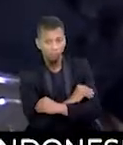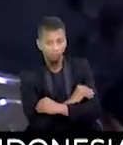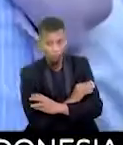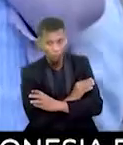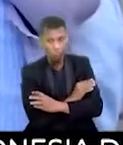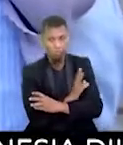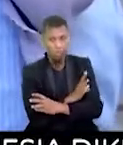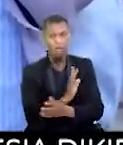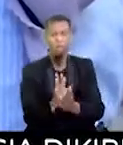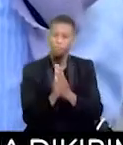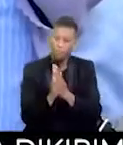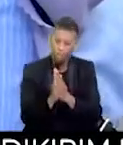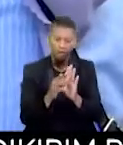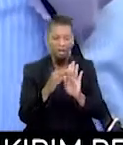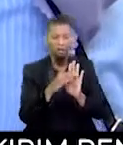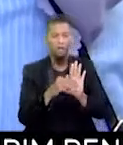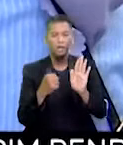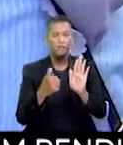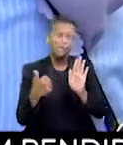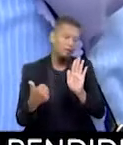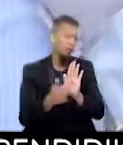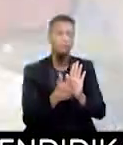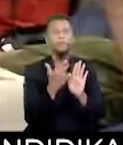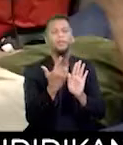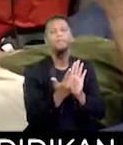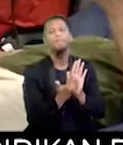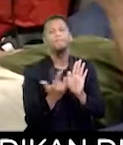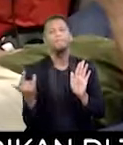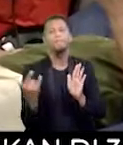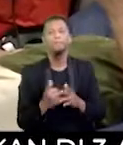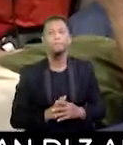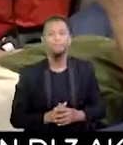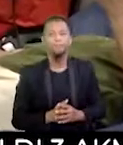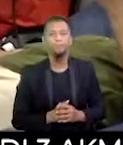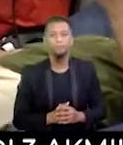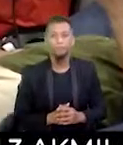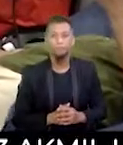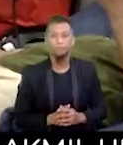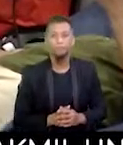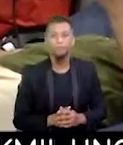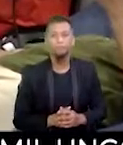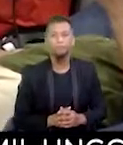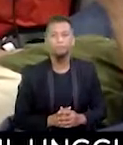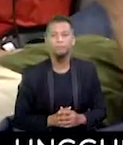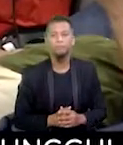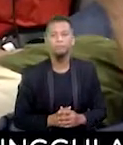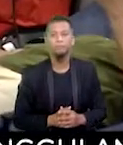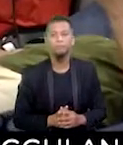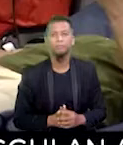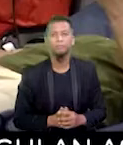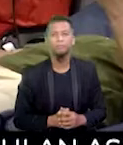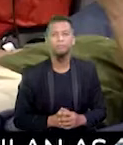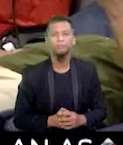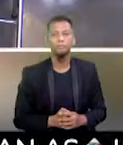protokol kesehatan dan berperan dalam menyampaikan informasi. Karena yang kita ketahui sekarang mobilisasi